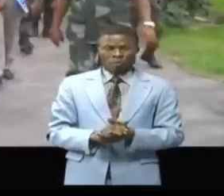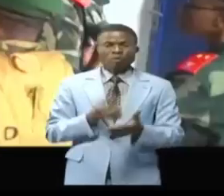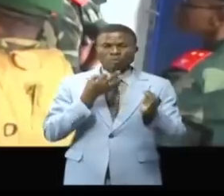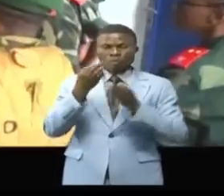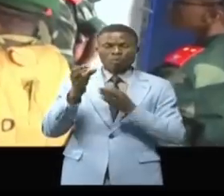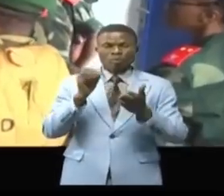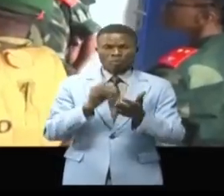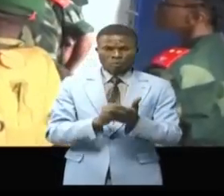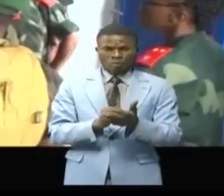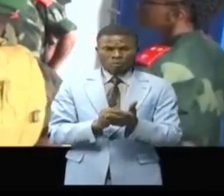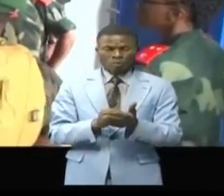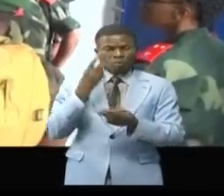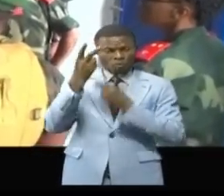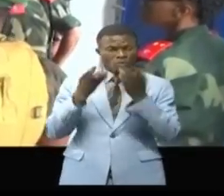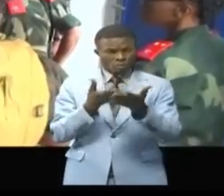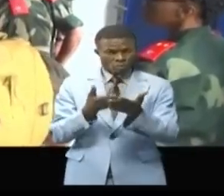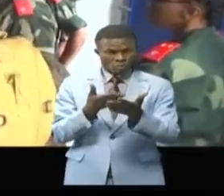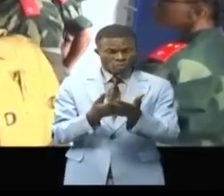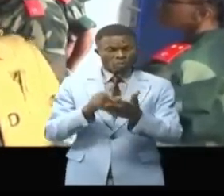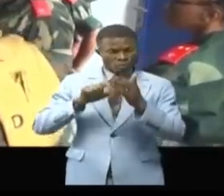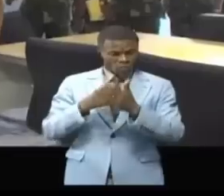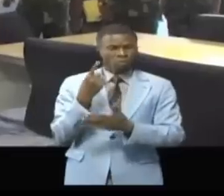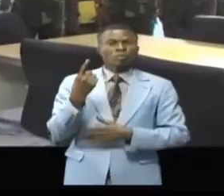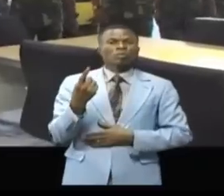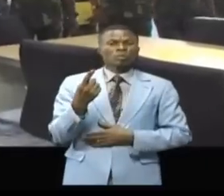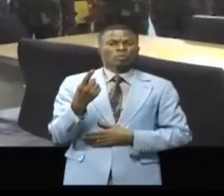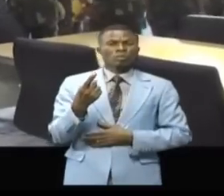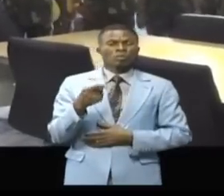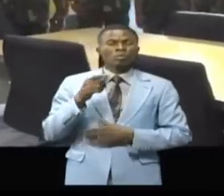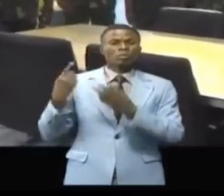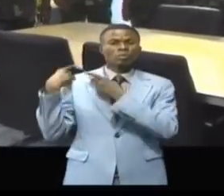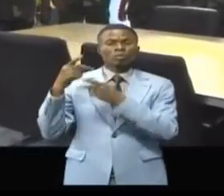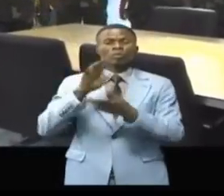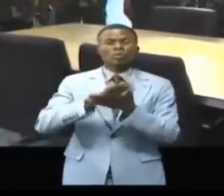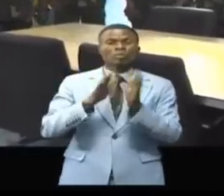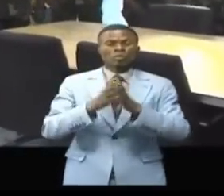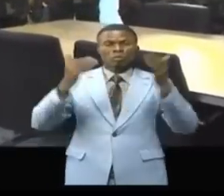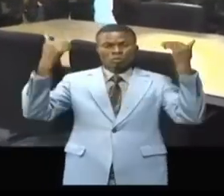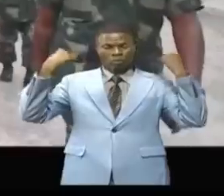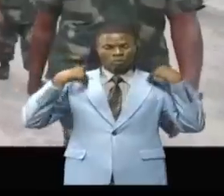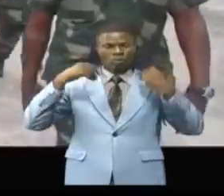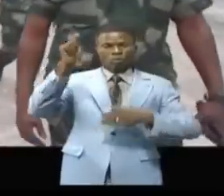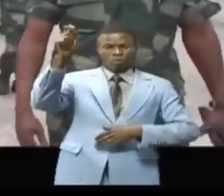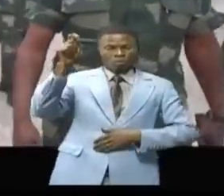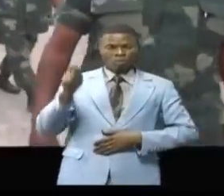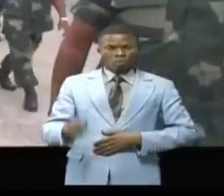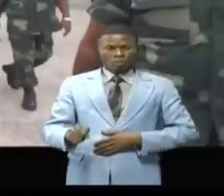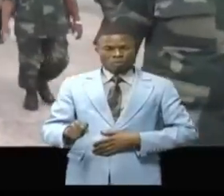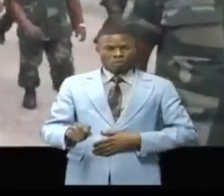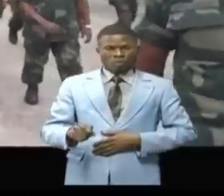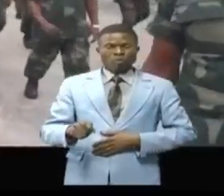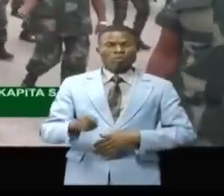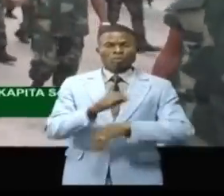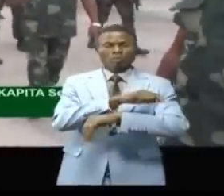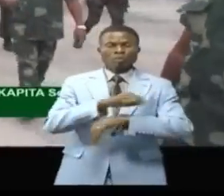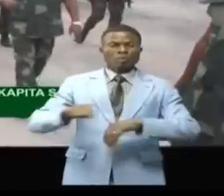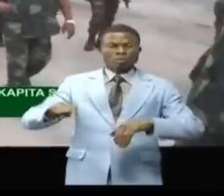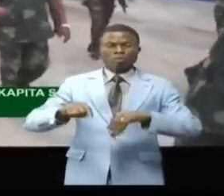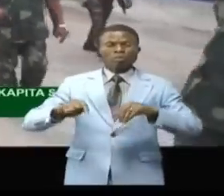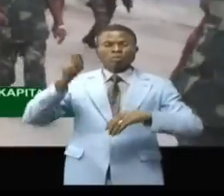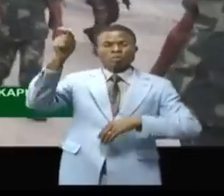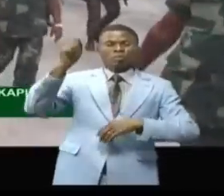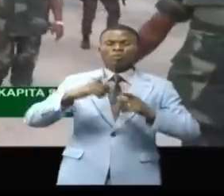que cette visite est la première que le général Tshiwewe a effectuée dans les grandes structures de notre